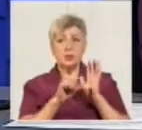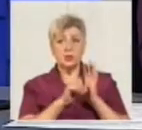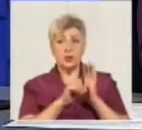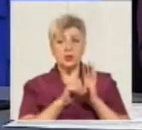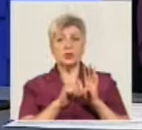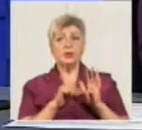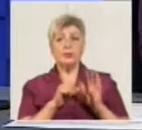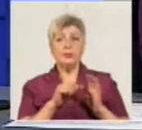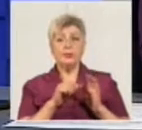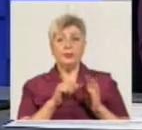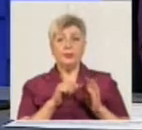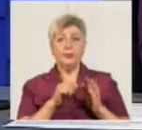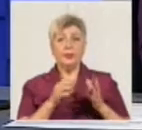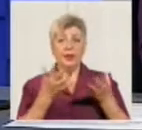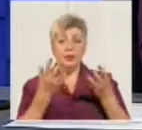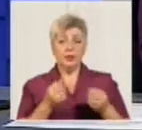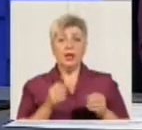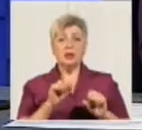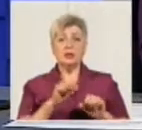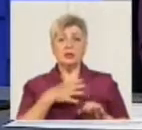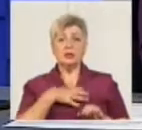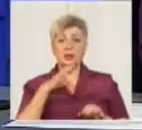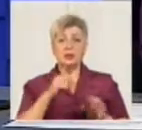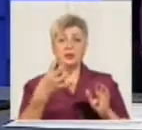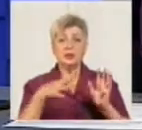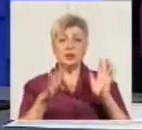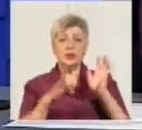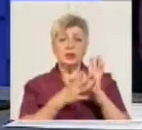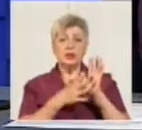14 червня, день загибелі 49